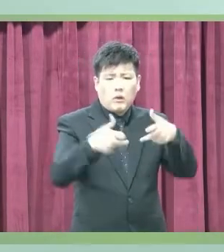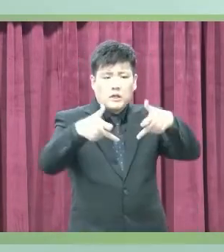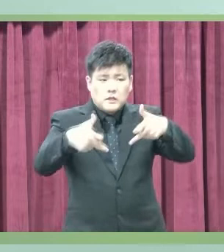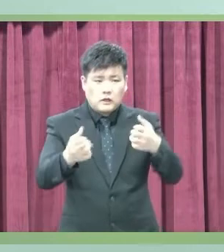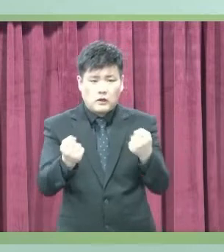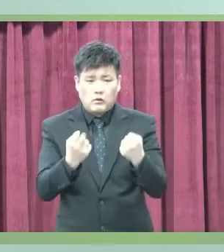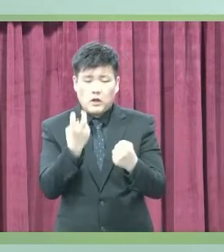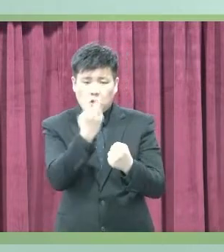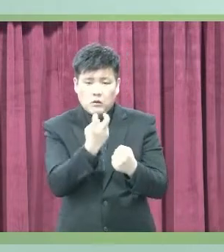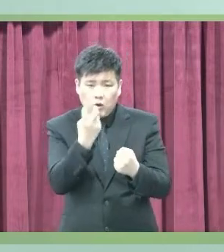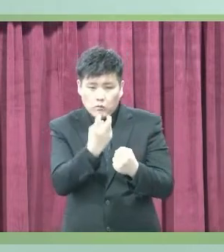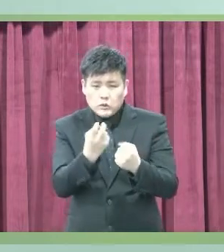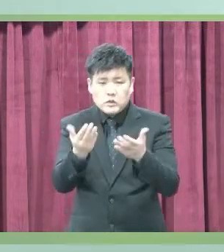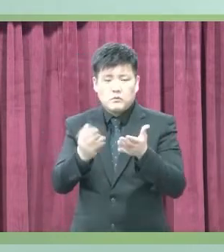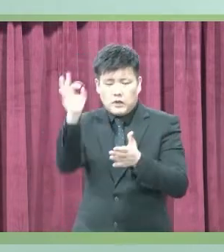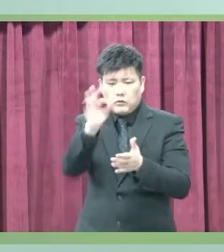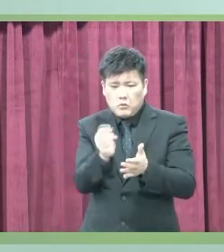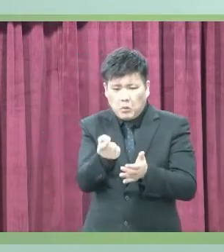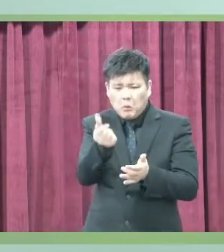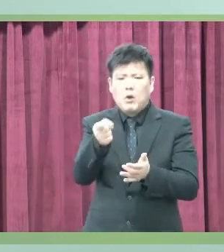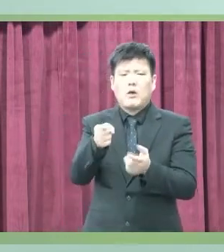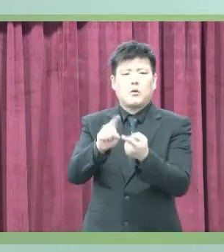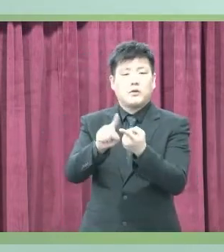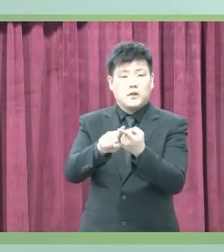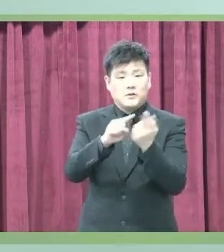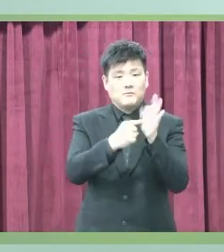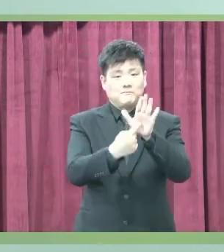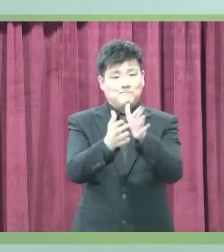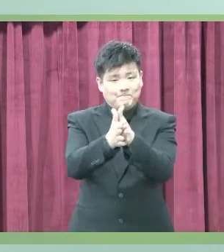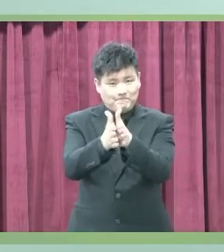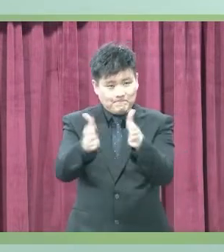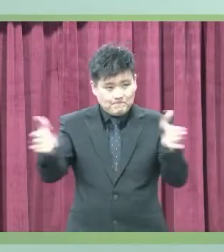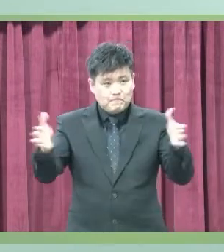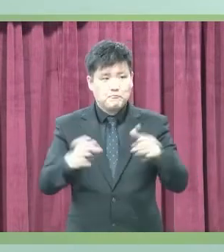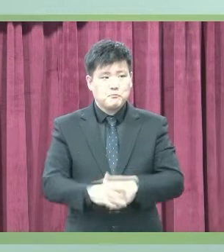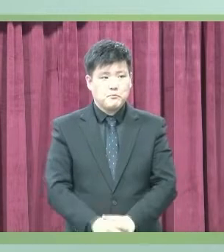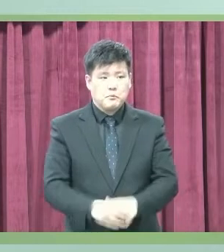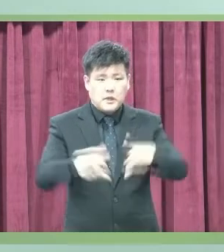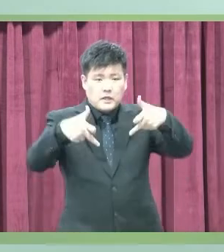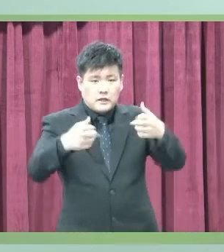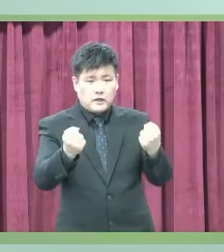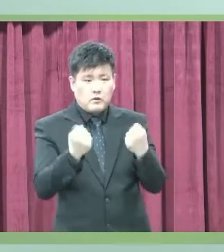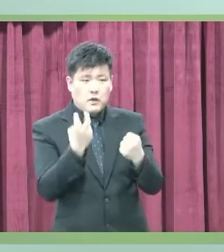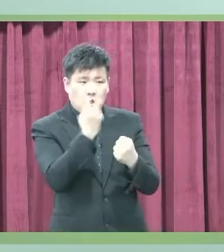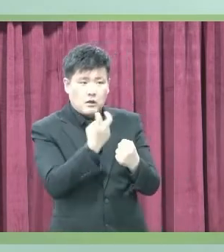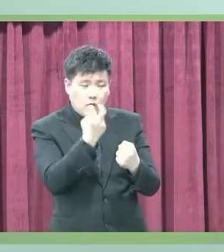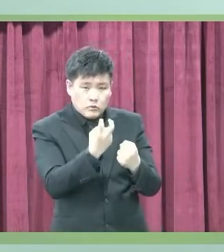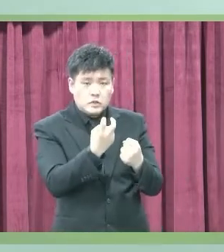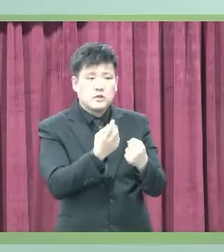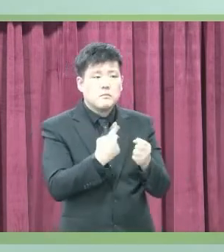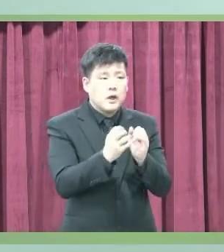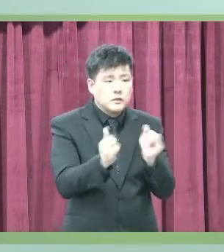대해 장애인 건강검진 미수검자 특성을 중심으로 발표 시작하겠습니다. 장애인 건강검진 수검자 및